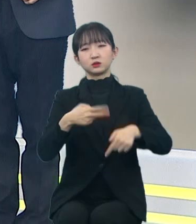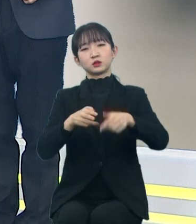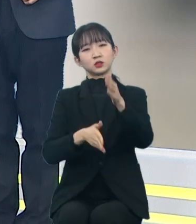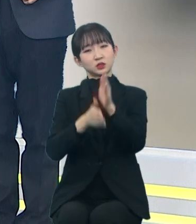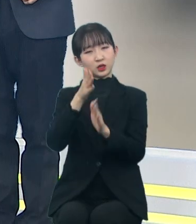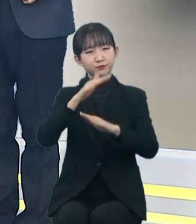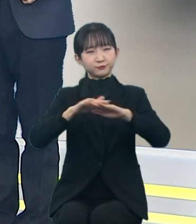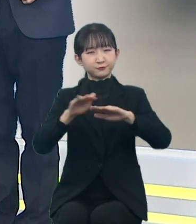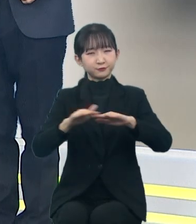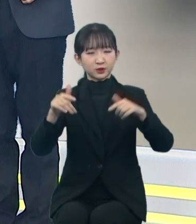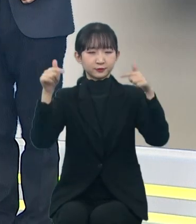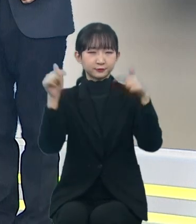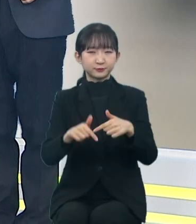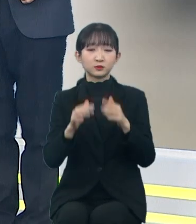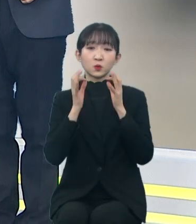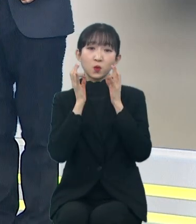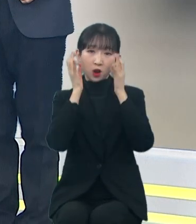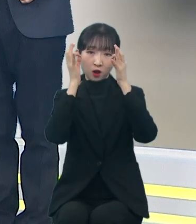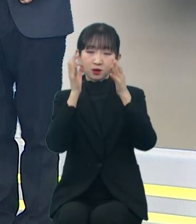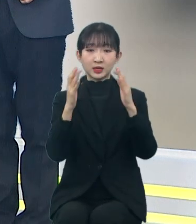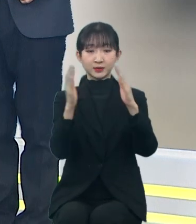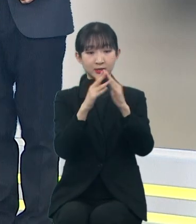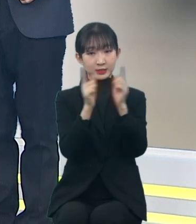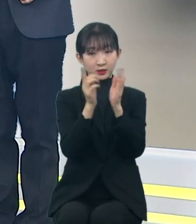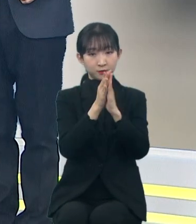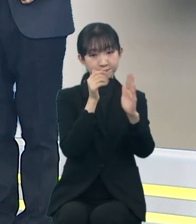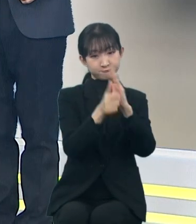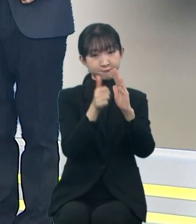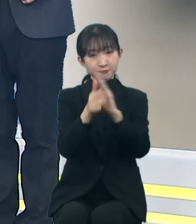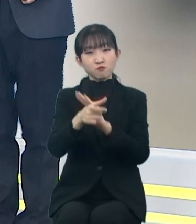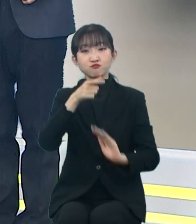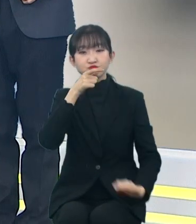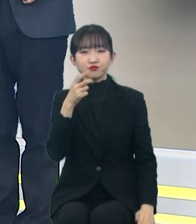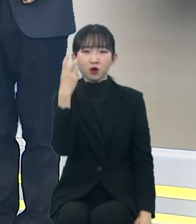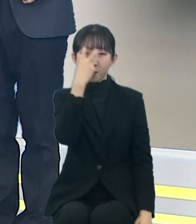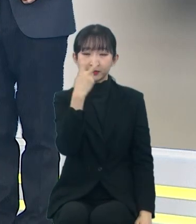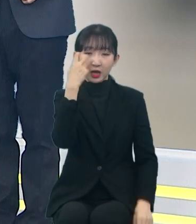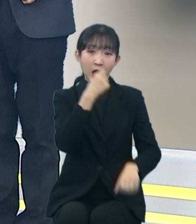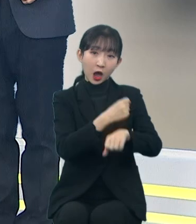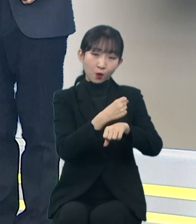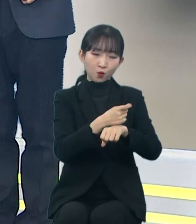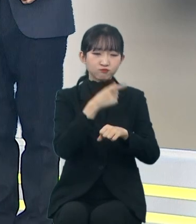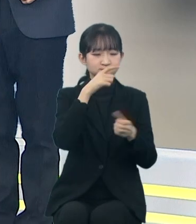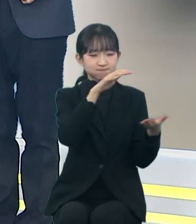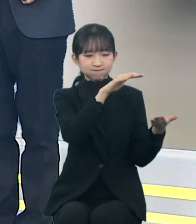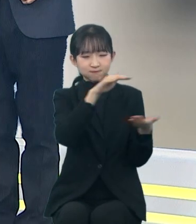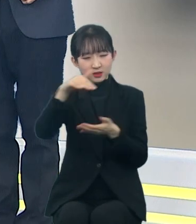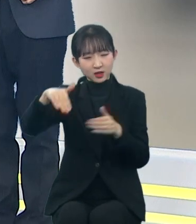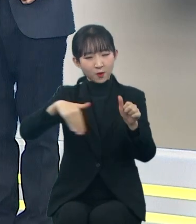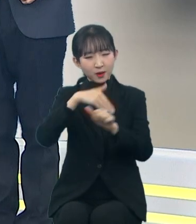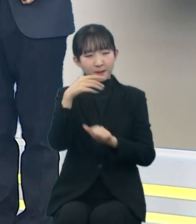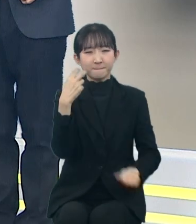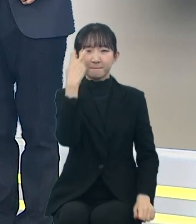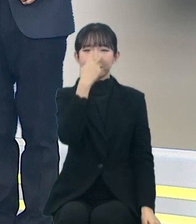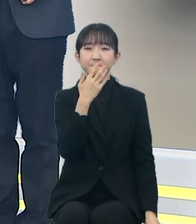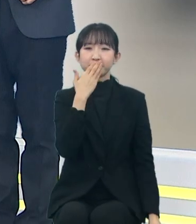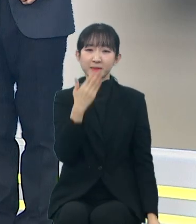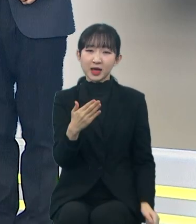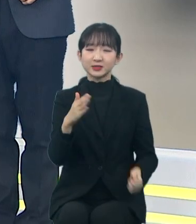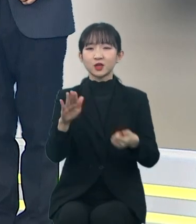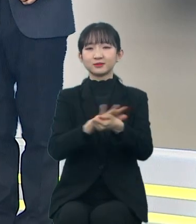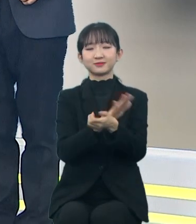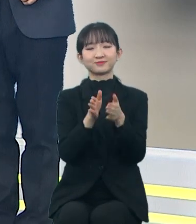해소에 나섭니다. 가정집을 직접 찾아가 무료로 수질 검사를 하고 배관 상태도 점검하는 워터케어 서비스를